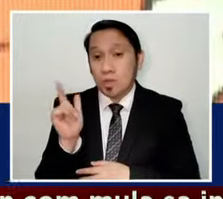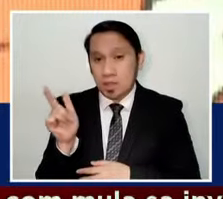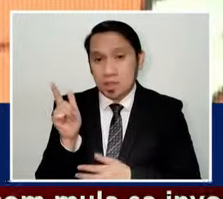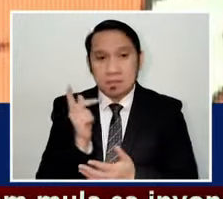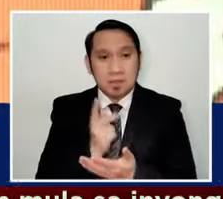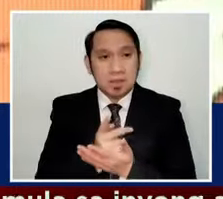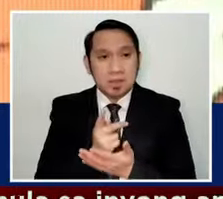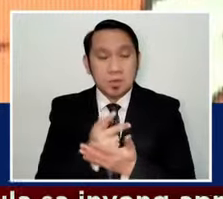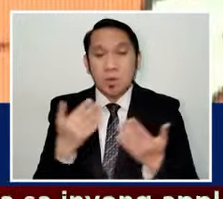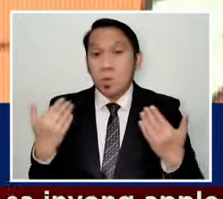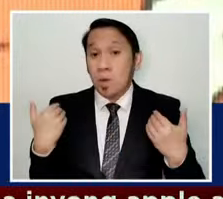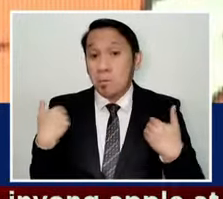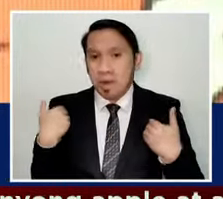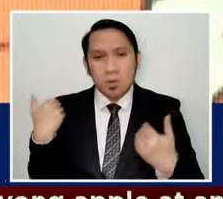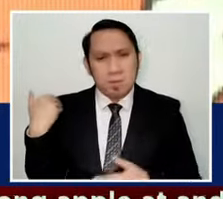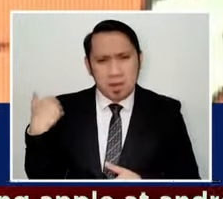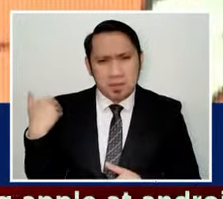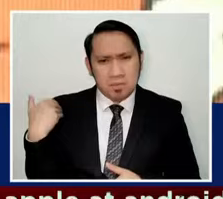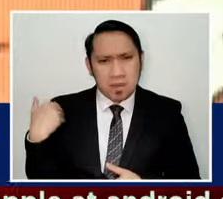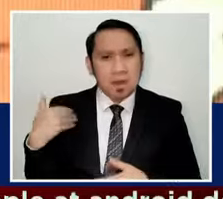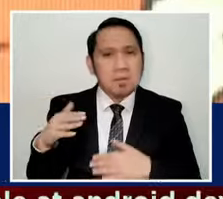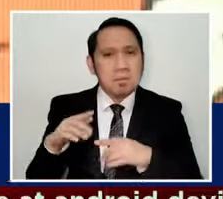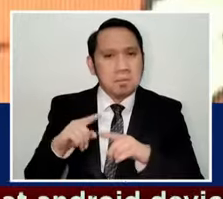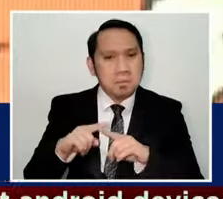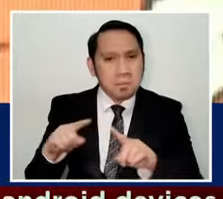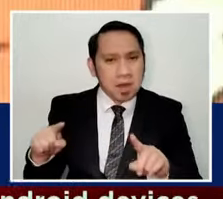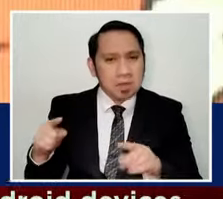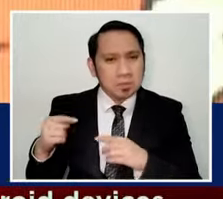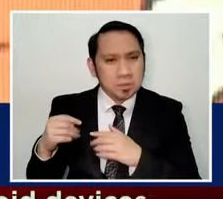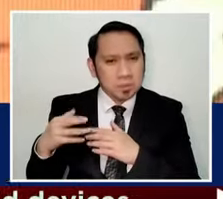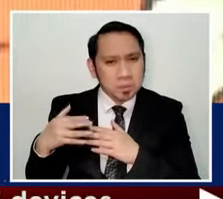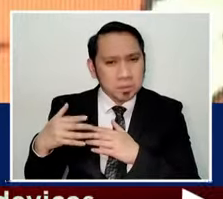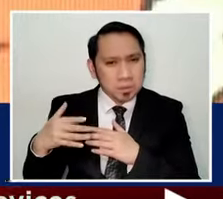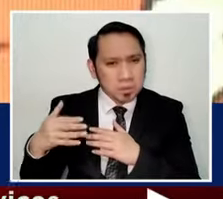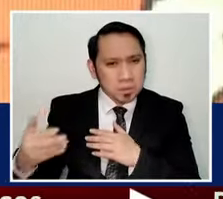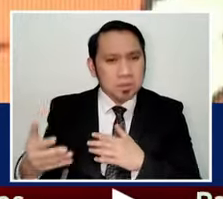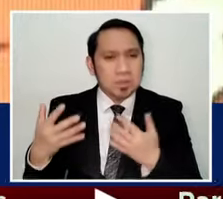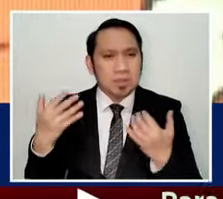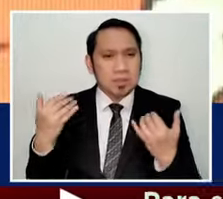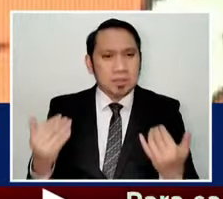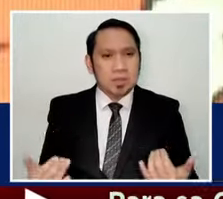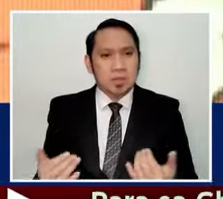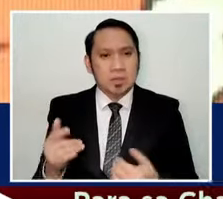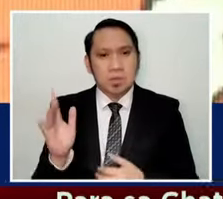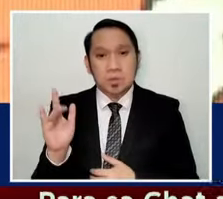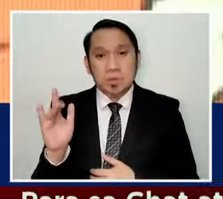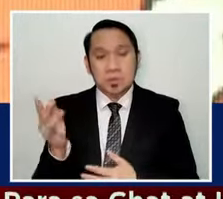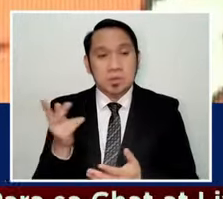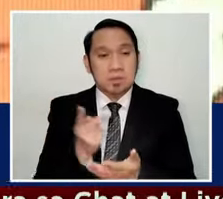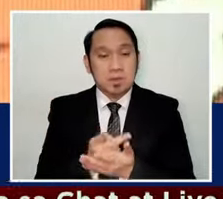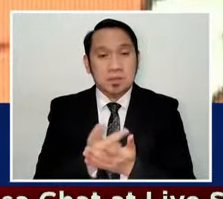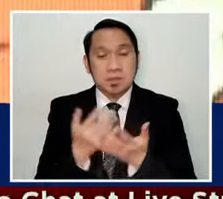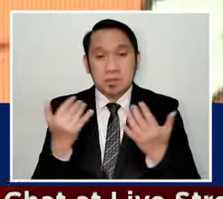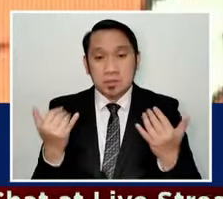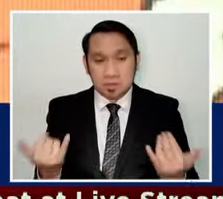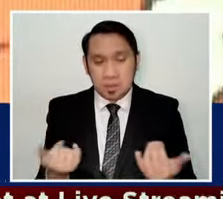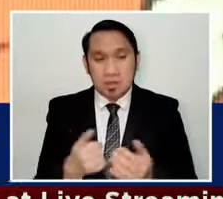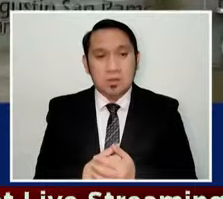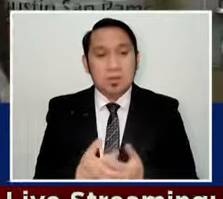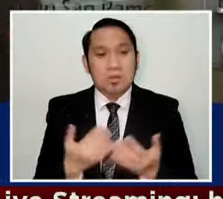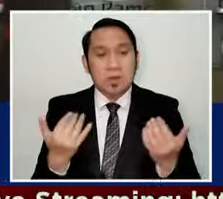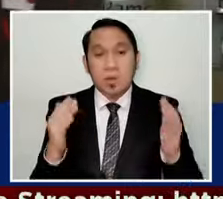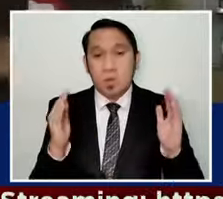pa tayo umabot doon. Dahan-dahan palapit. Nasa 25 piso na lang tayo. Konti na lang. May bababa natin